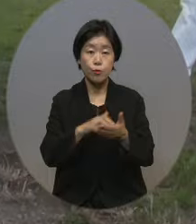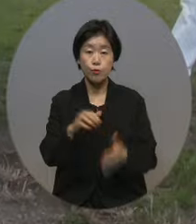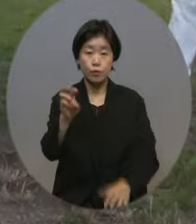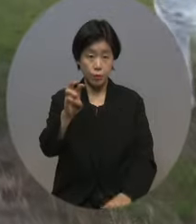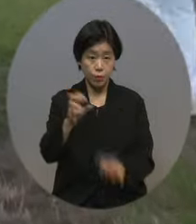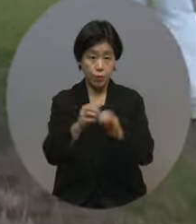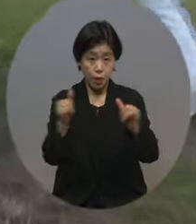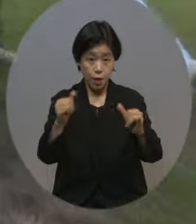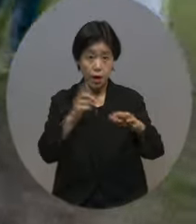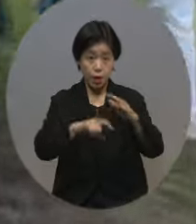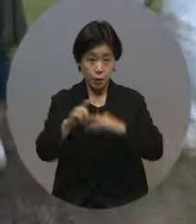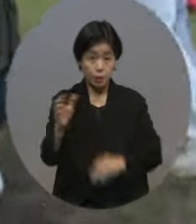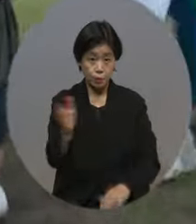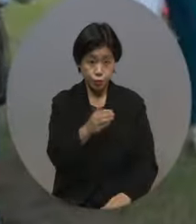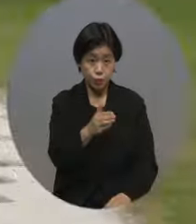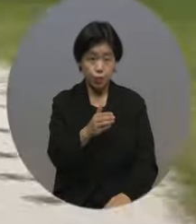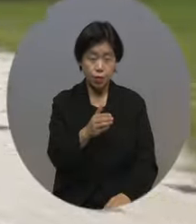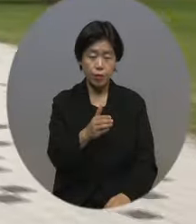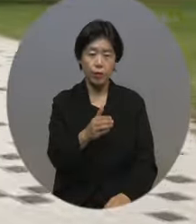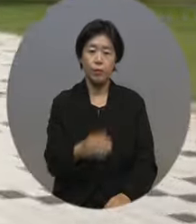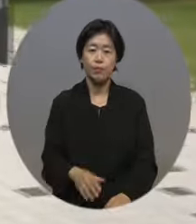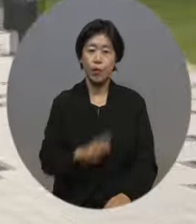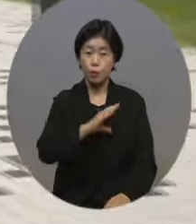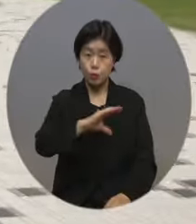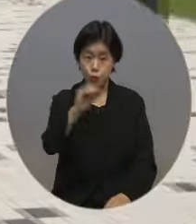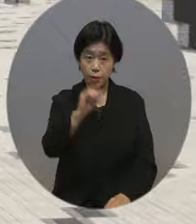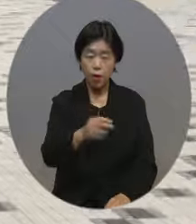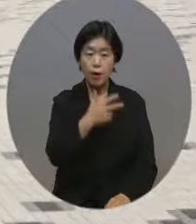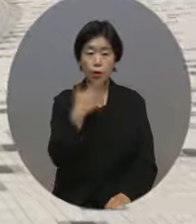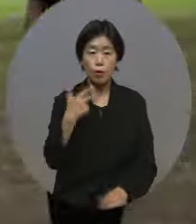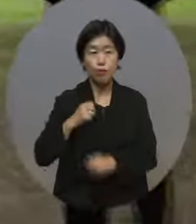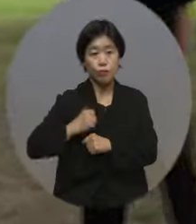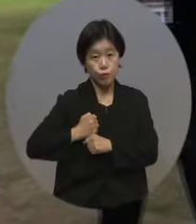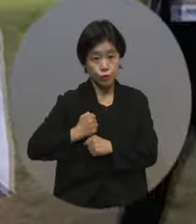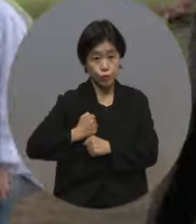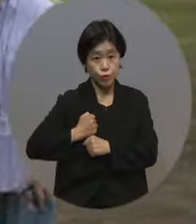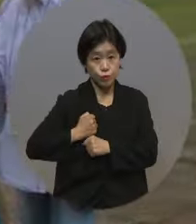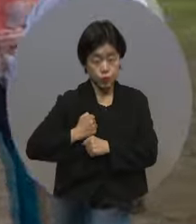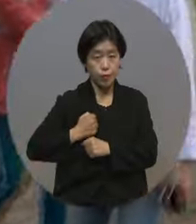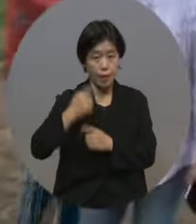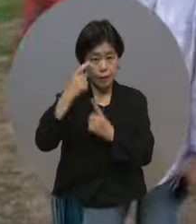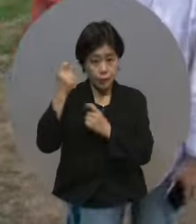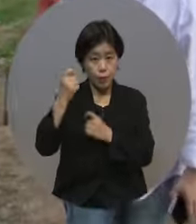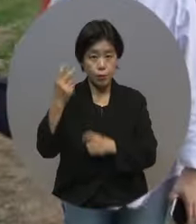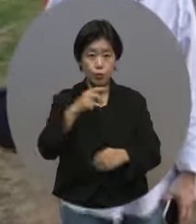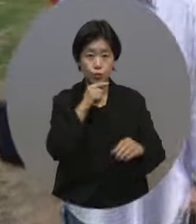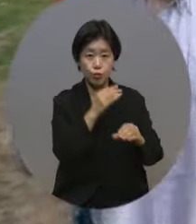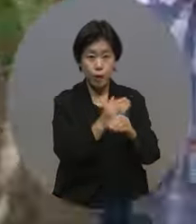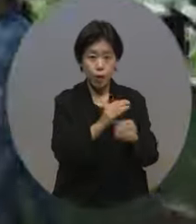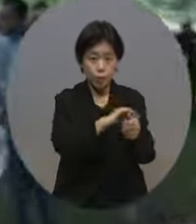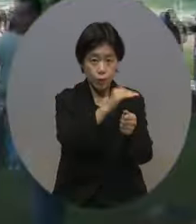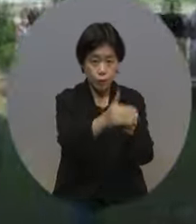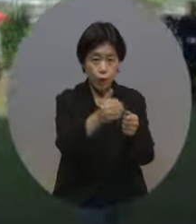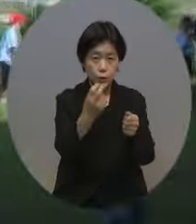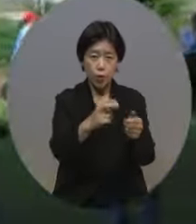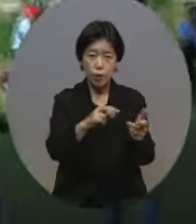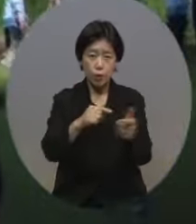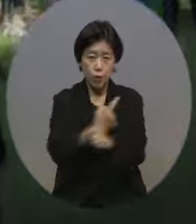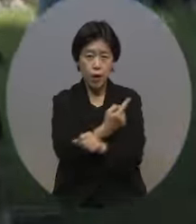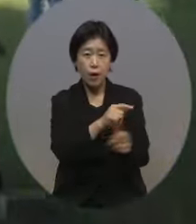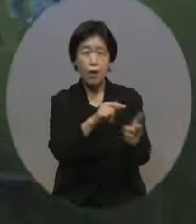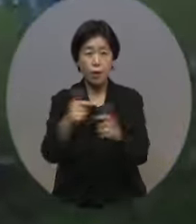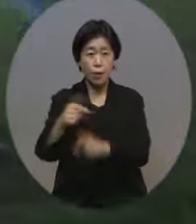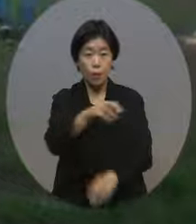아침 의정부시청 앞에서 출발하여 영국군 참전비, 북한군 묘지, 호로고루성, 경순왕릉,